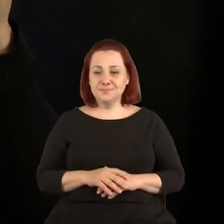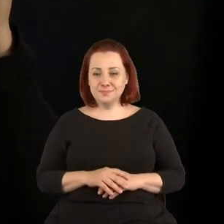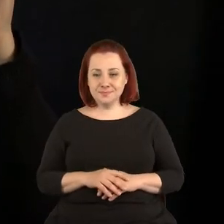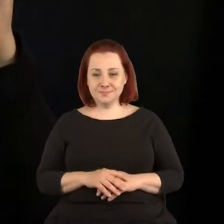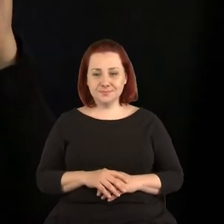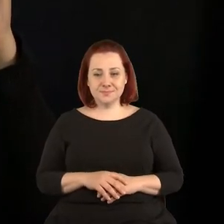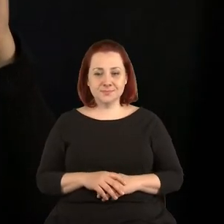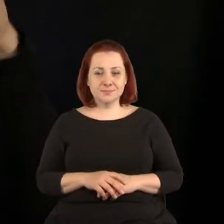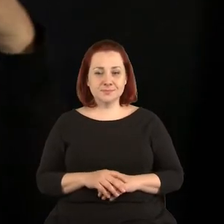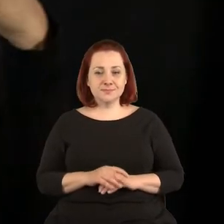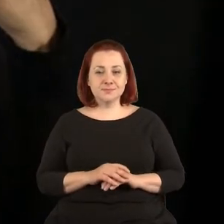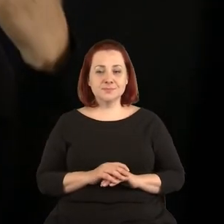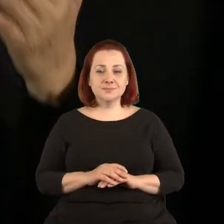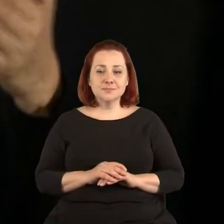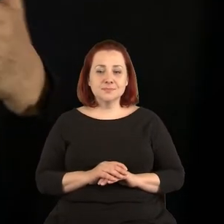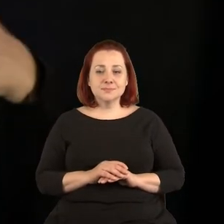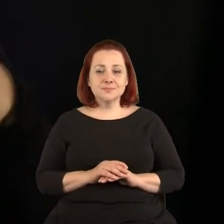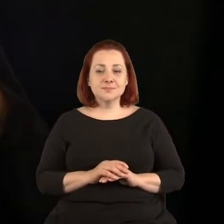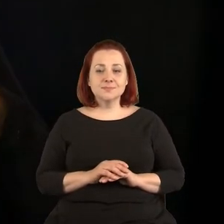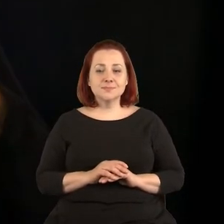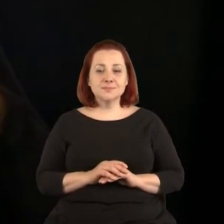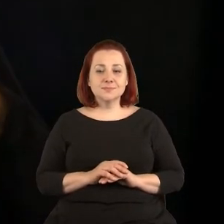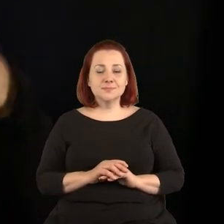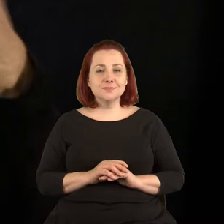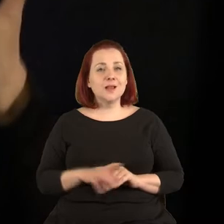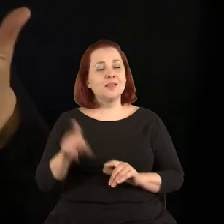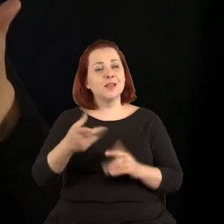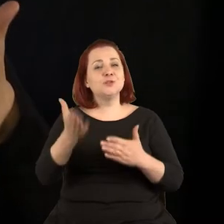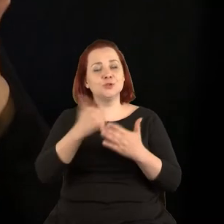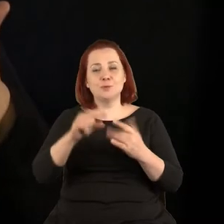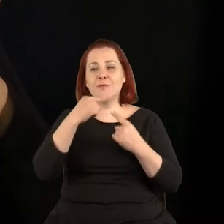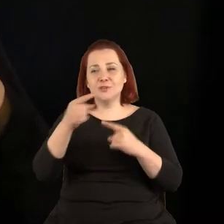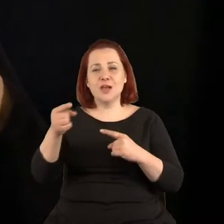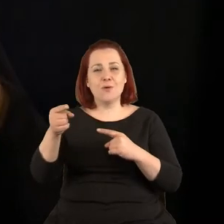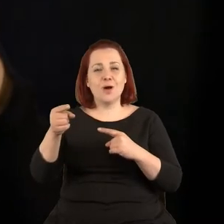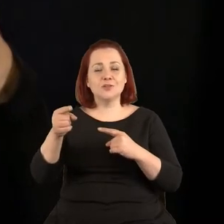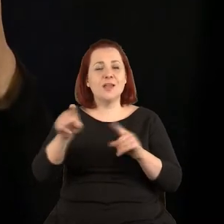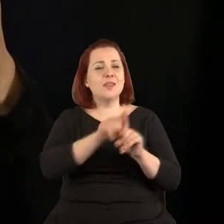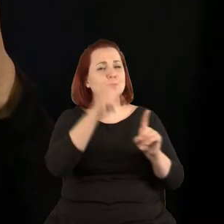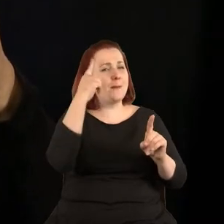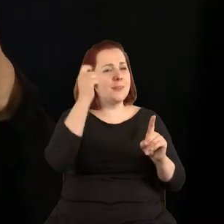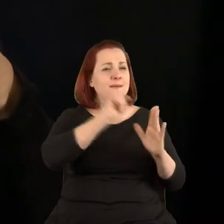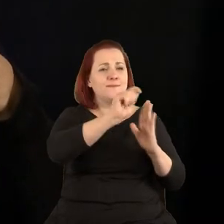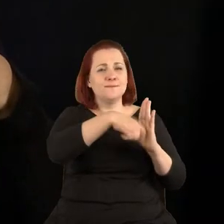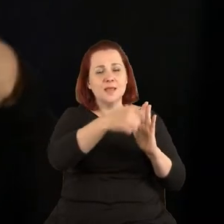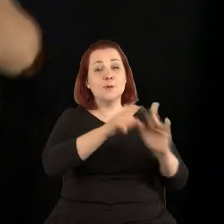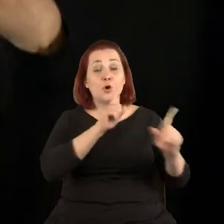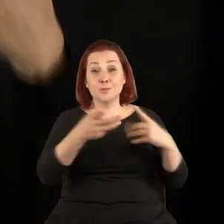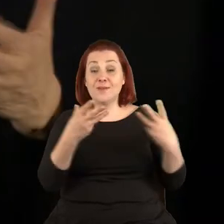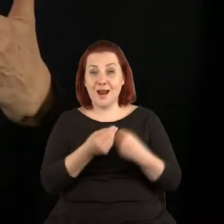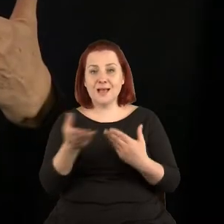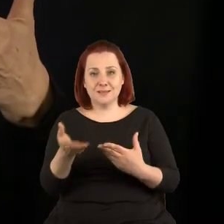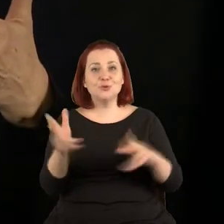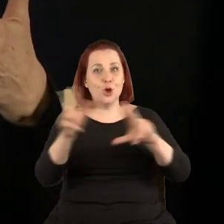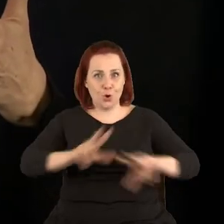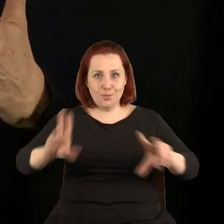z osobami z twojego świata? Bo ty częściowo powiedziałaś, ja pamiętam też z tego filmu i z rozmów z tobą, że rodzina